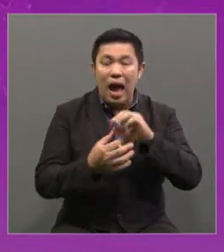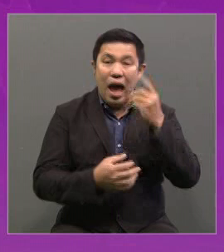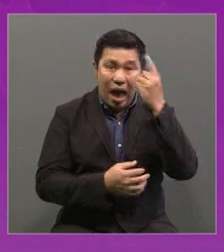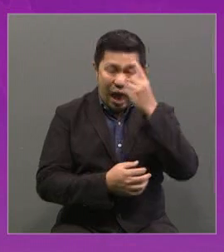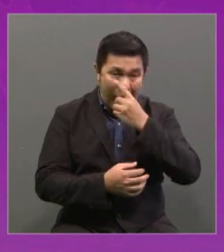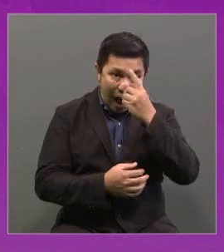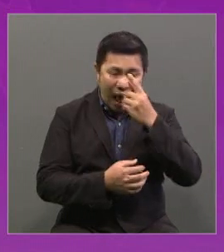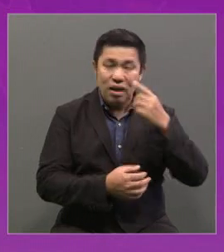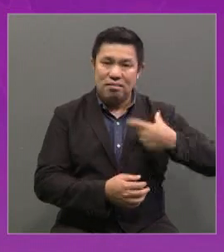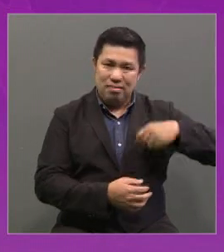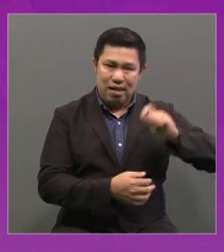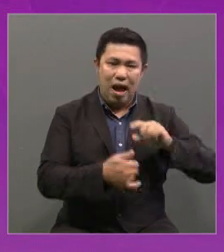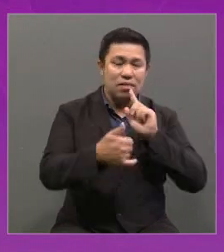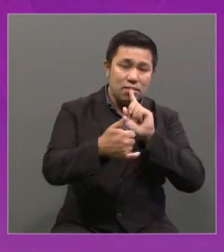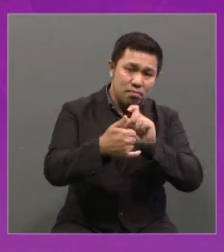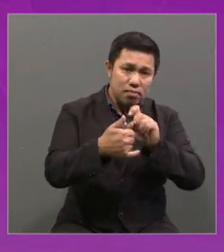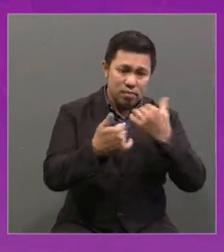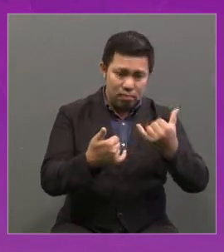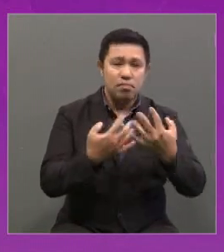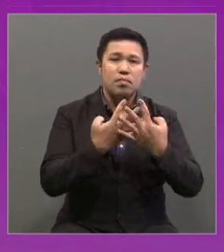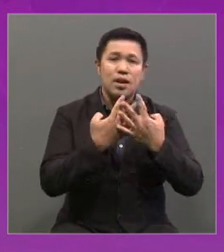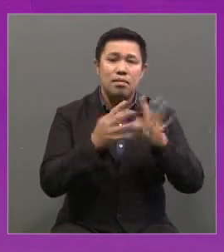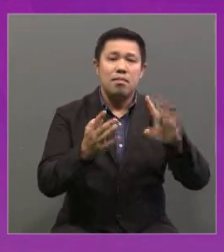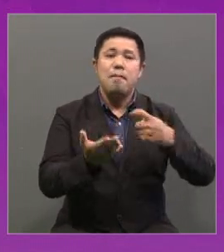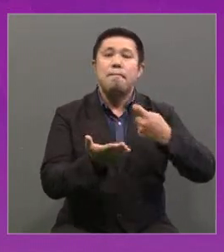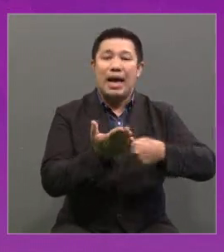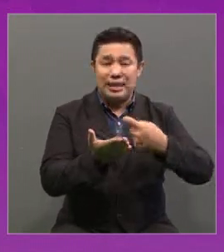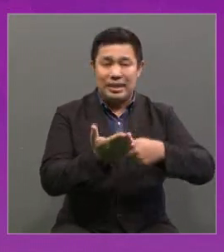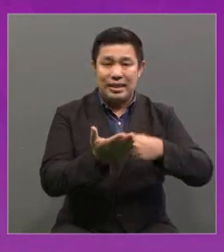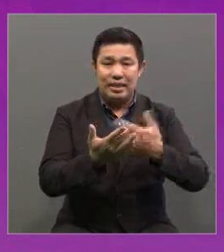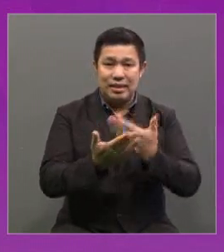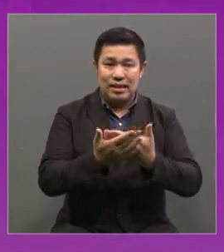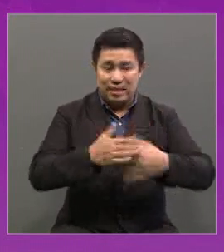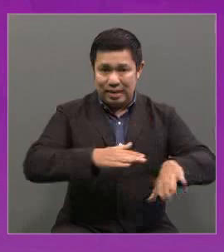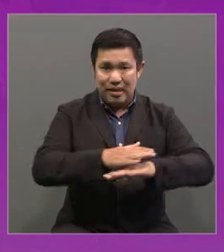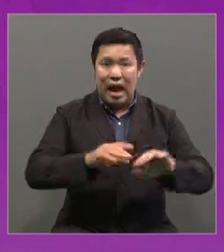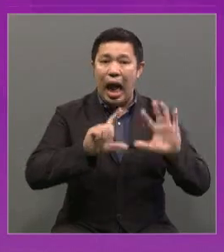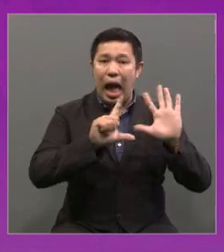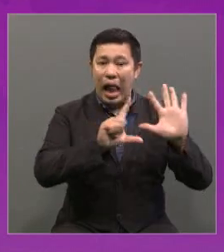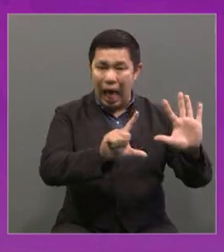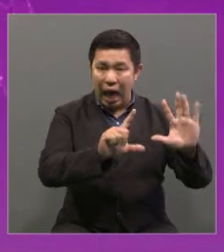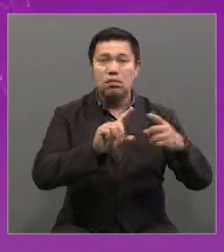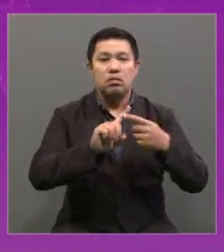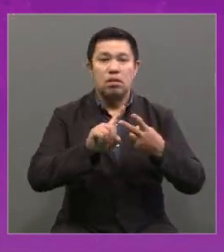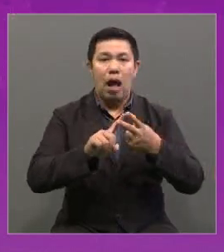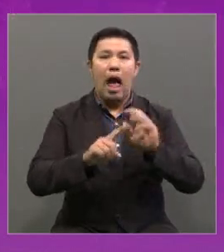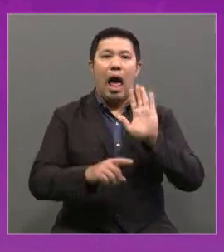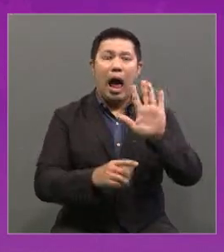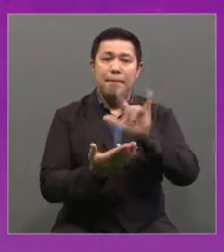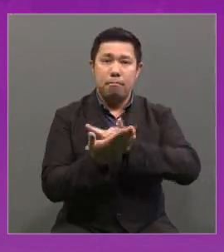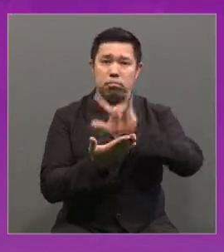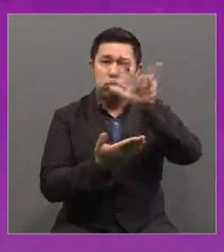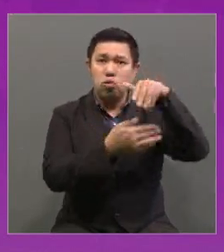ใบเตยเองและในที่สุดอนุญาตให้ประกันตัวครับด้วยหลักทรัพย์เงินสด5ล้านบาทพร้อมกับเงื่อนไขห้ามออกนอกประเ